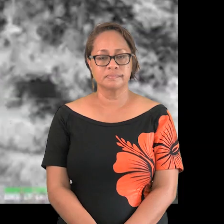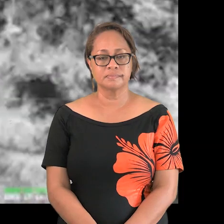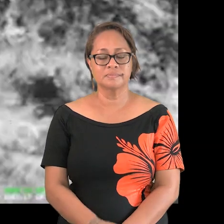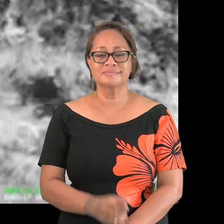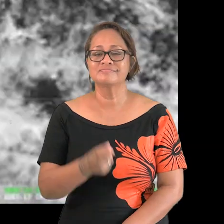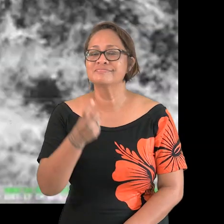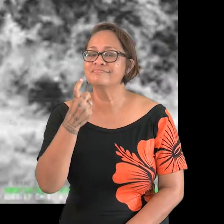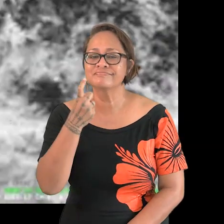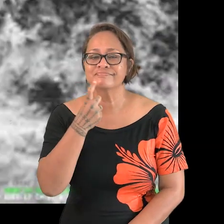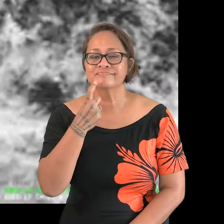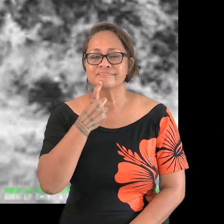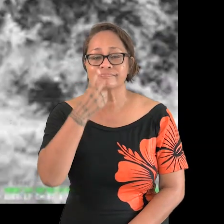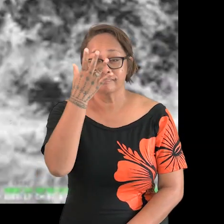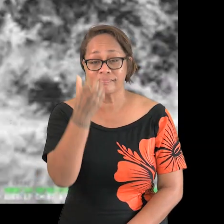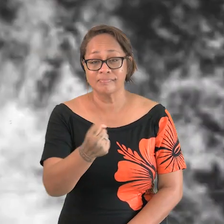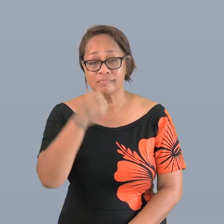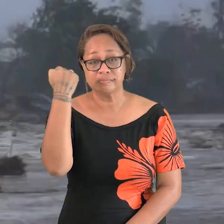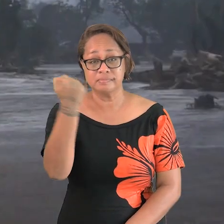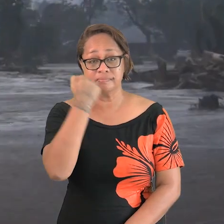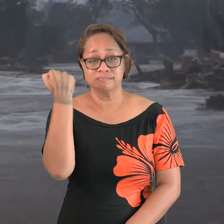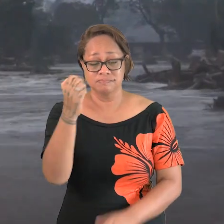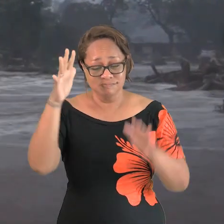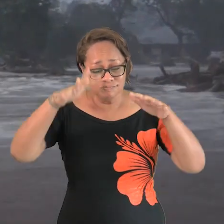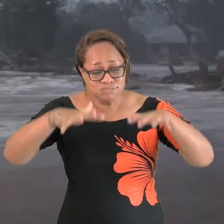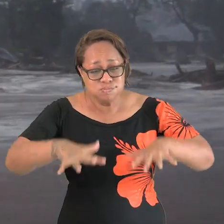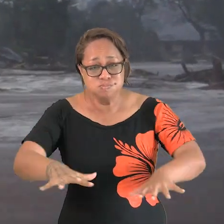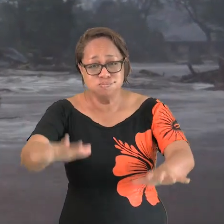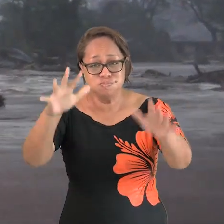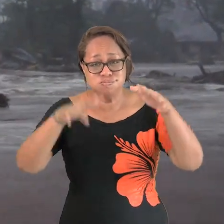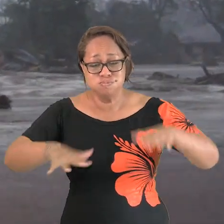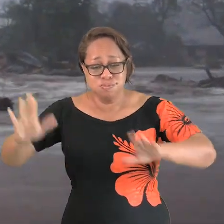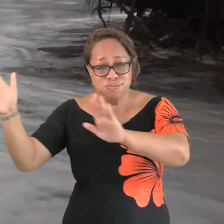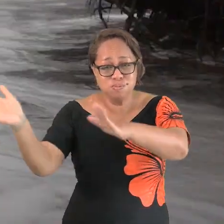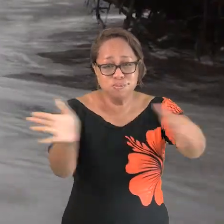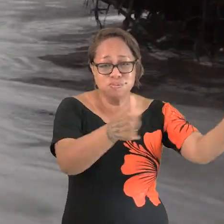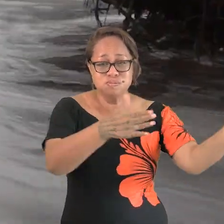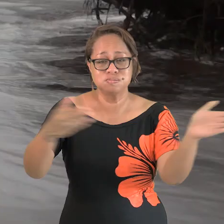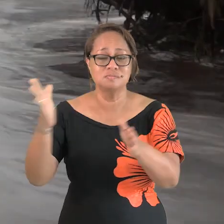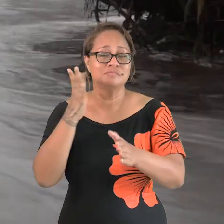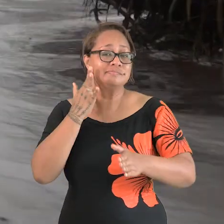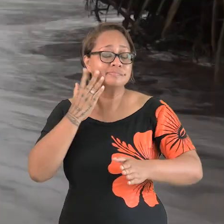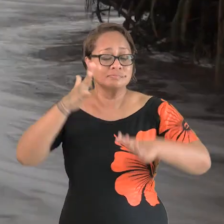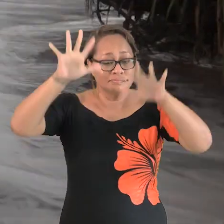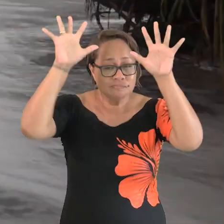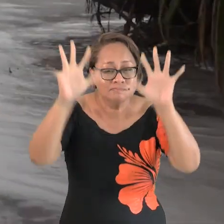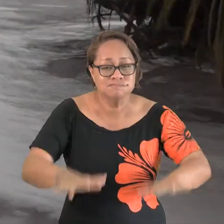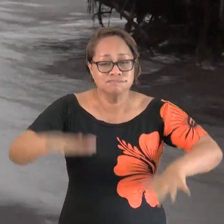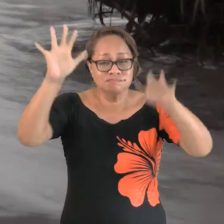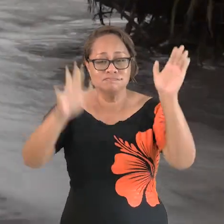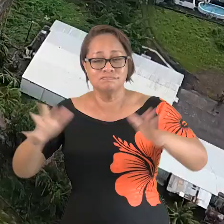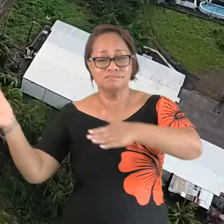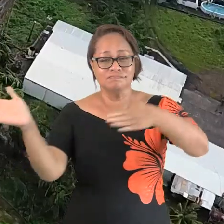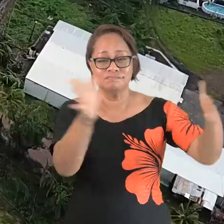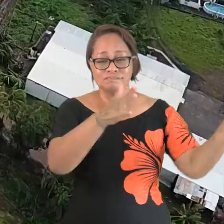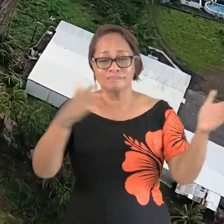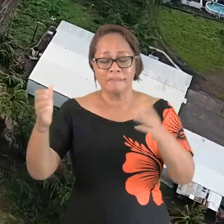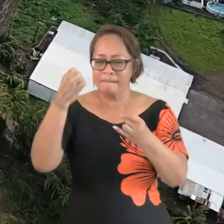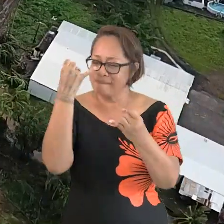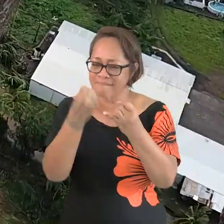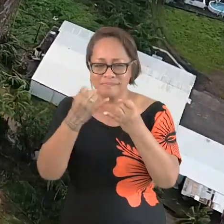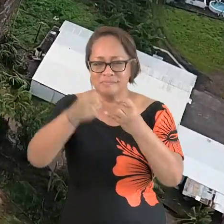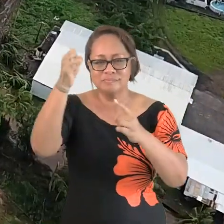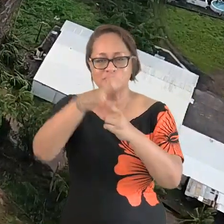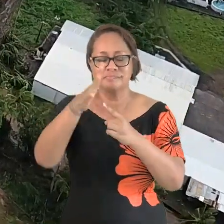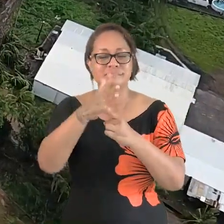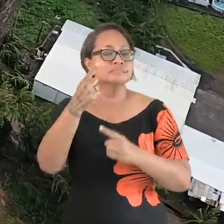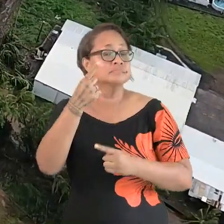Ea afiango fiesa mwilo longa mta fenga tetele Ile vaitawo ti munga mamafa faapea faa Eta uolo